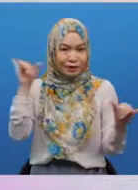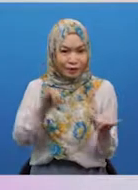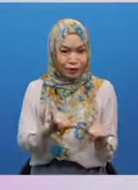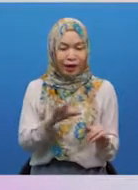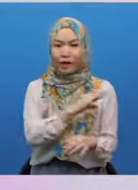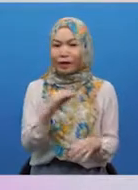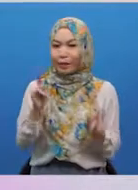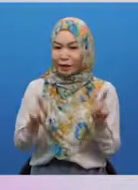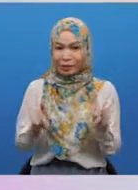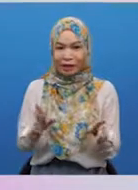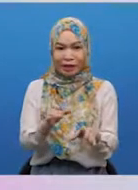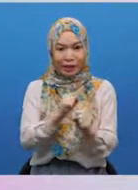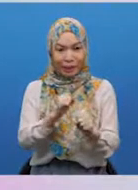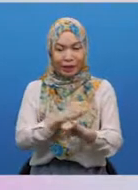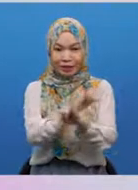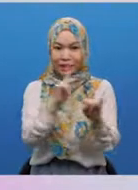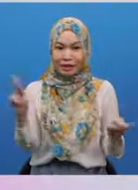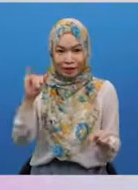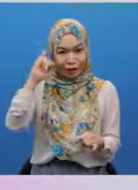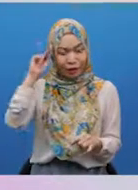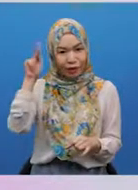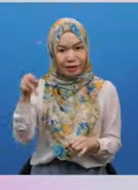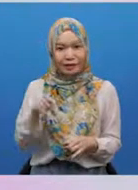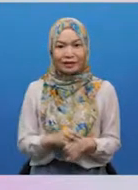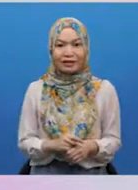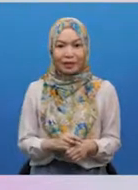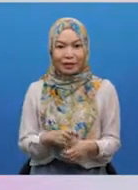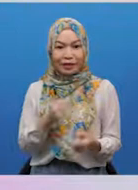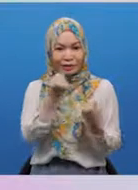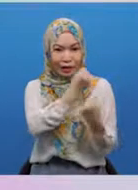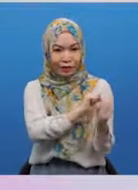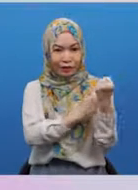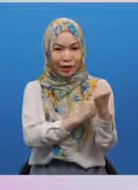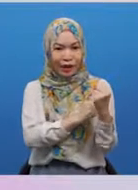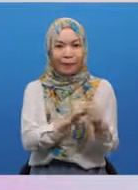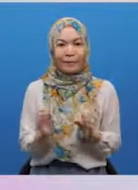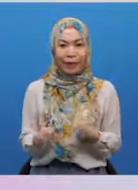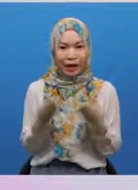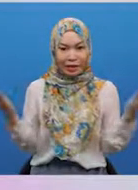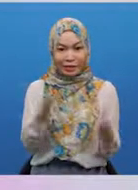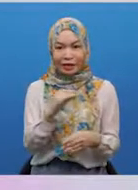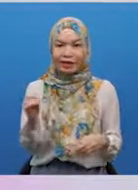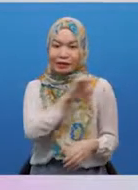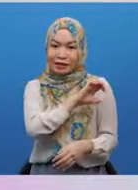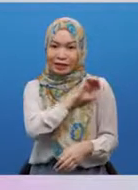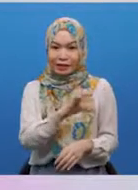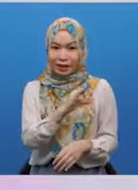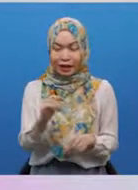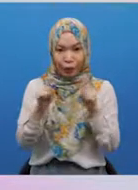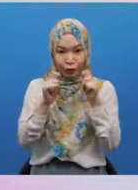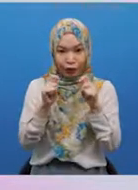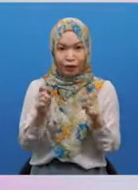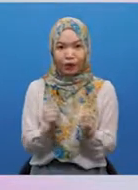dapat menjelaskan konsep kesantunan berbahasa dan ciri-ciri serta bertutur